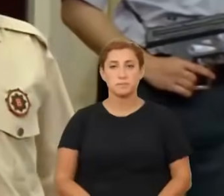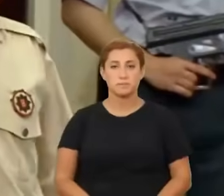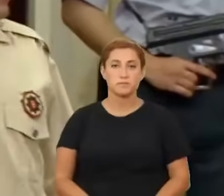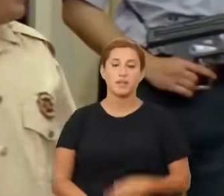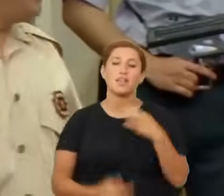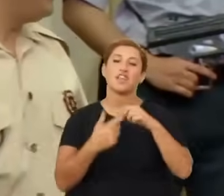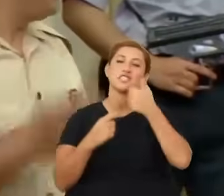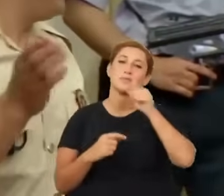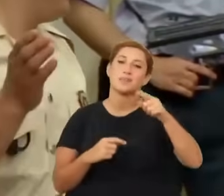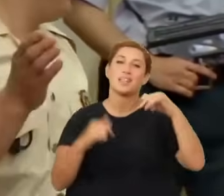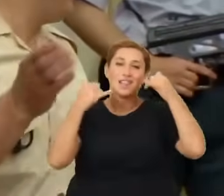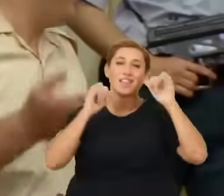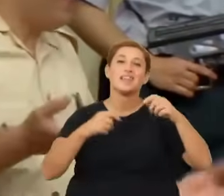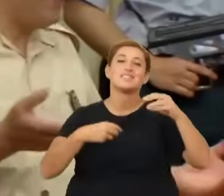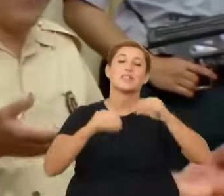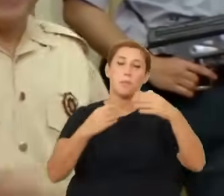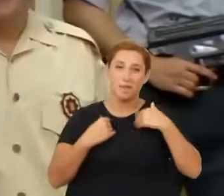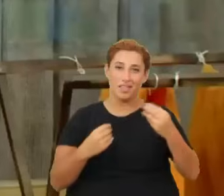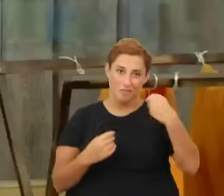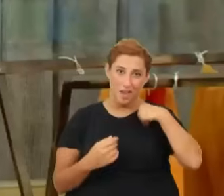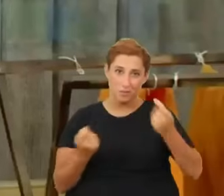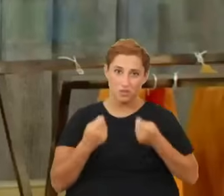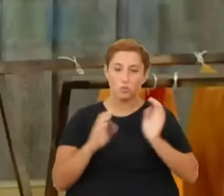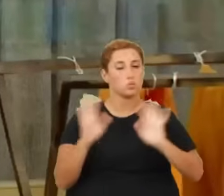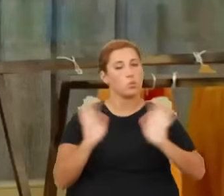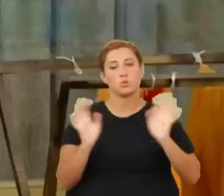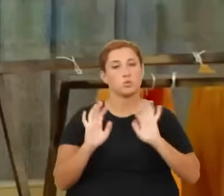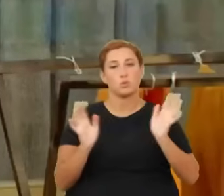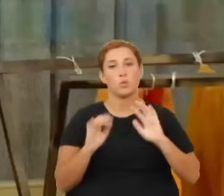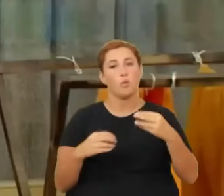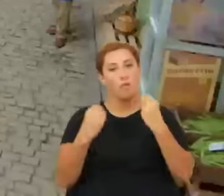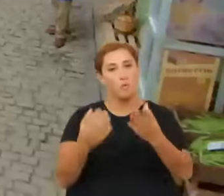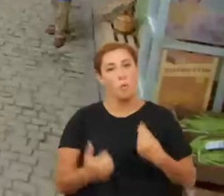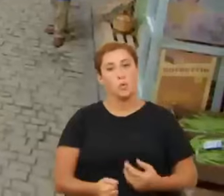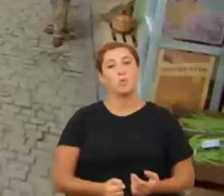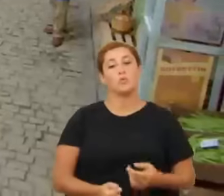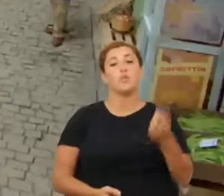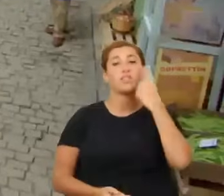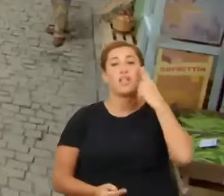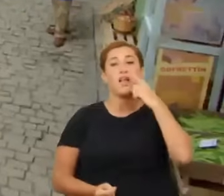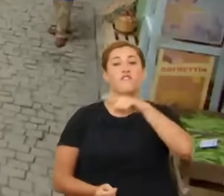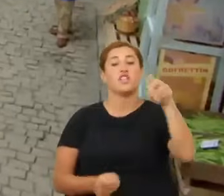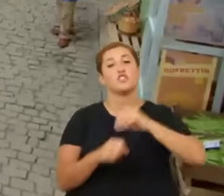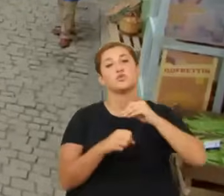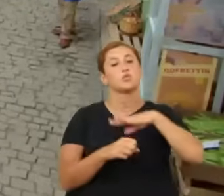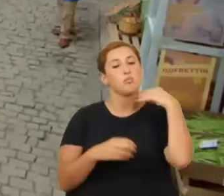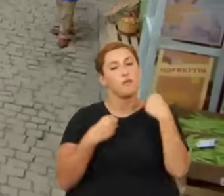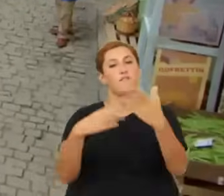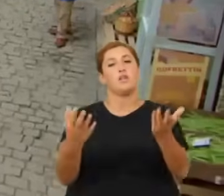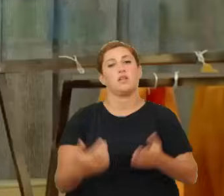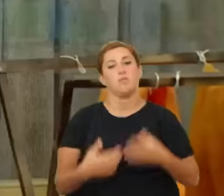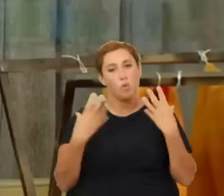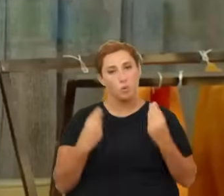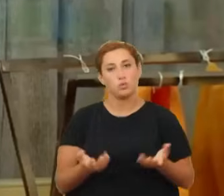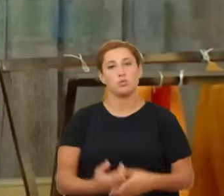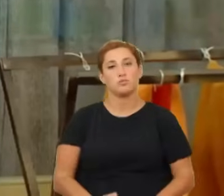Ya Recep abi, sen de ineği satamadın, bana mı yutturmaya çalışıyorsun? Ne yapayım? Ha yok, yutturmak olur mu ya? Devlet-i Aliye için kurban olsun bizim inek, olur